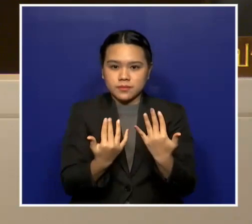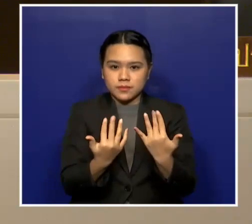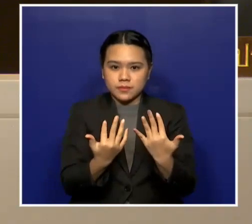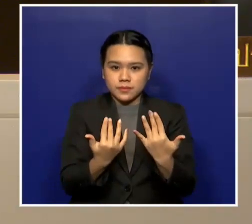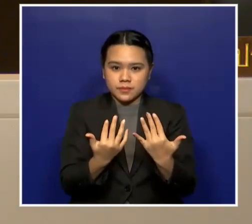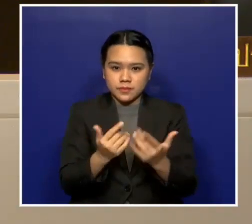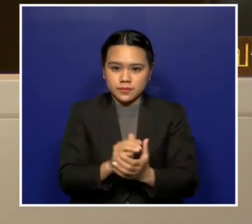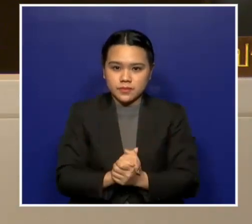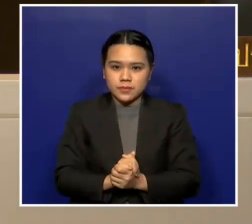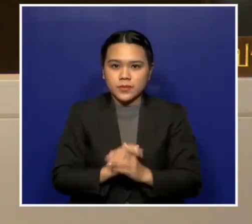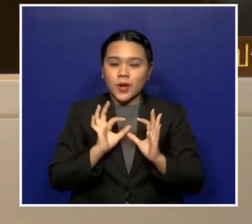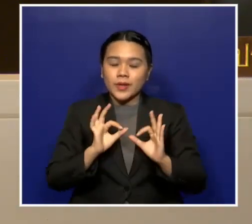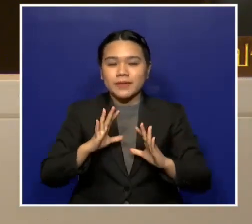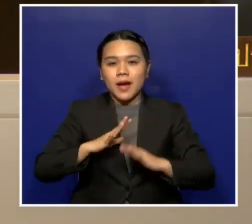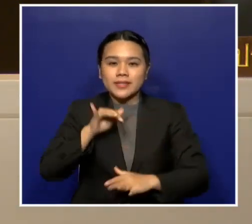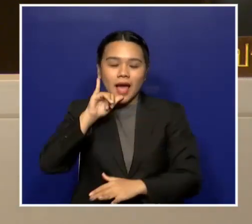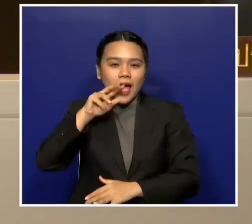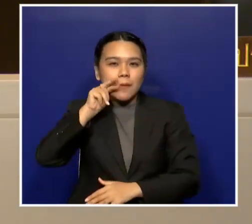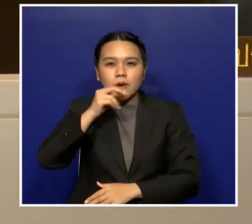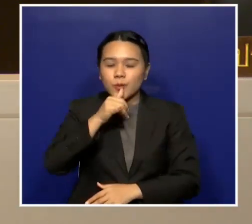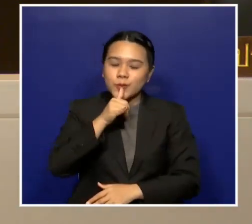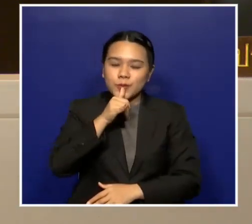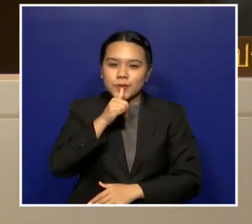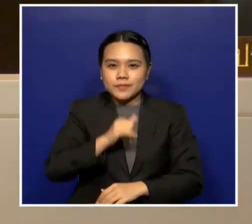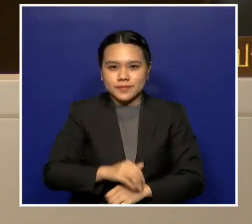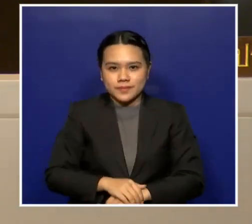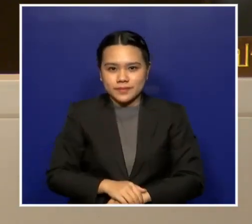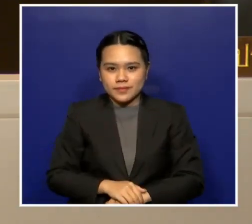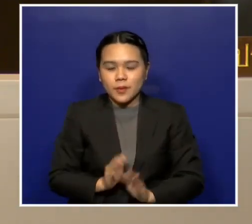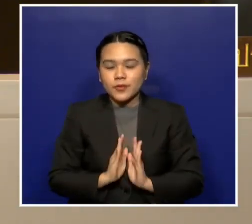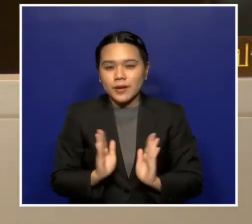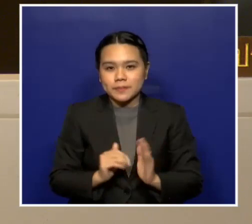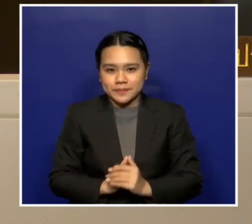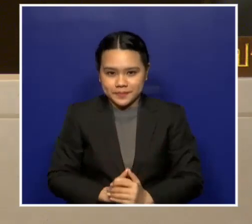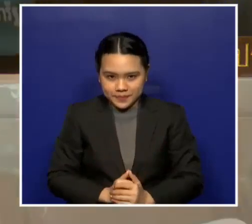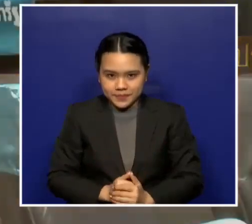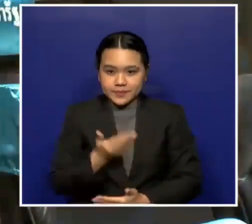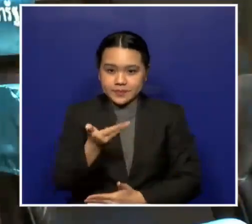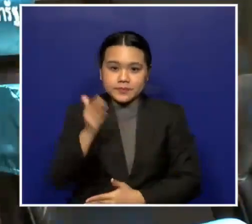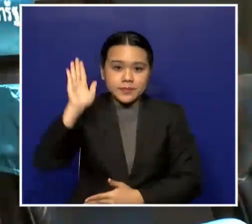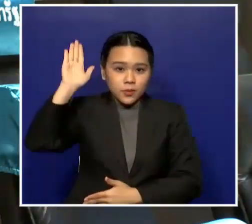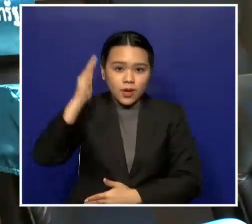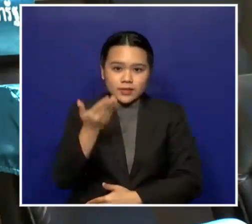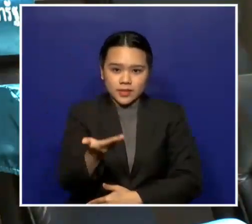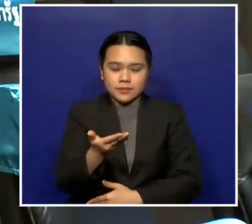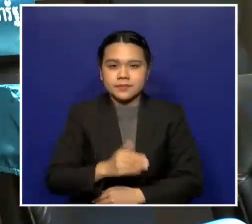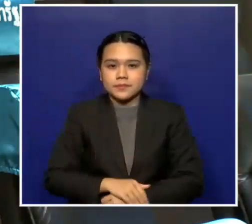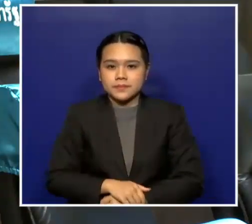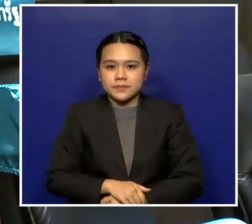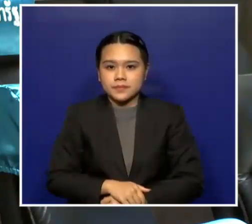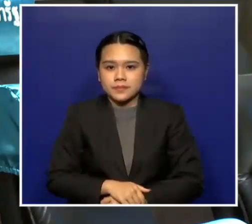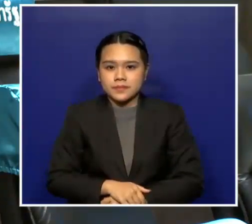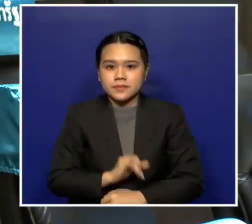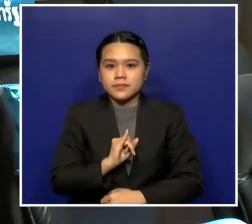มได้พักกินน้ำหน่อย ขอบคุณ ขอบคุณมากนะครับ ขอบคุณครับท่าน ท่านไปบุญครับประท้วงก ็ท่านครับขอไหนครับไปบุญนิติตะ